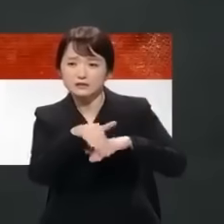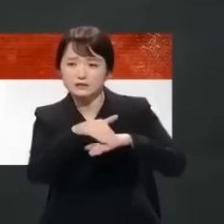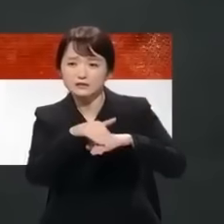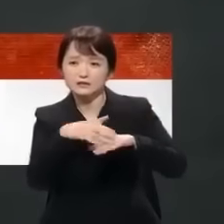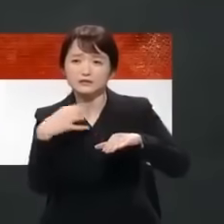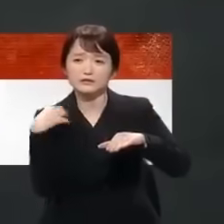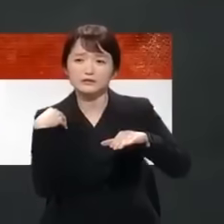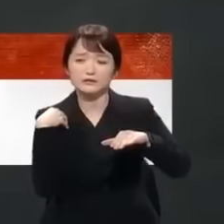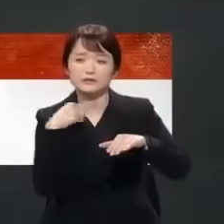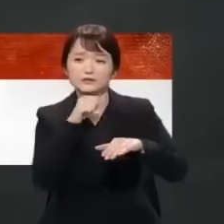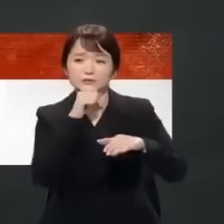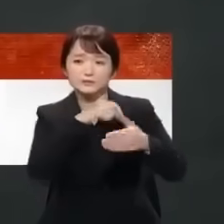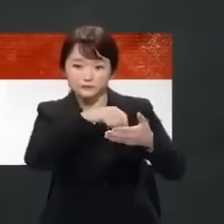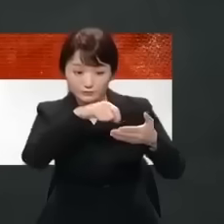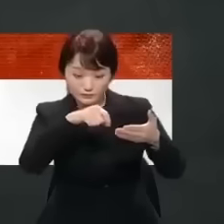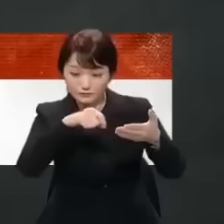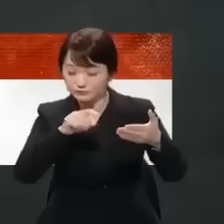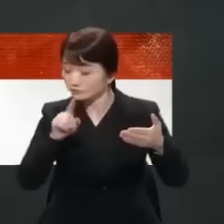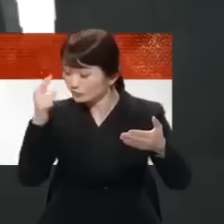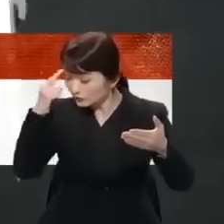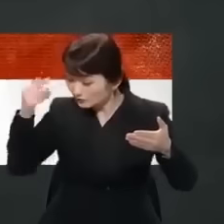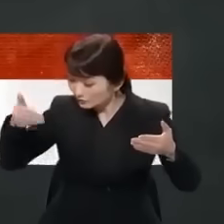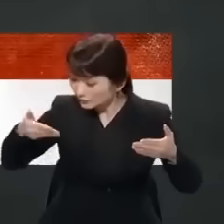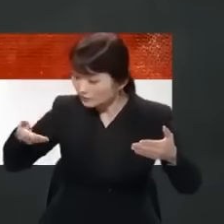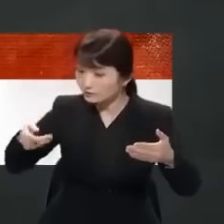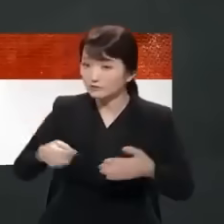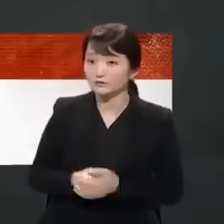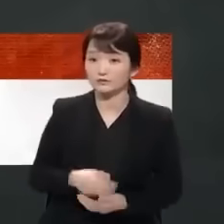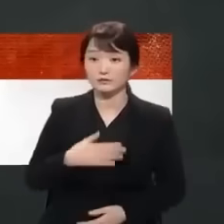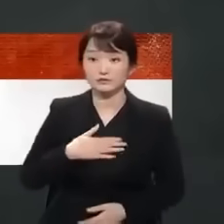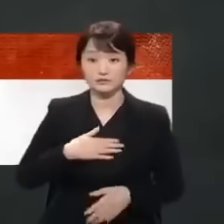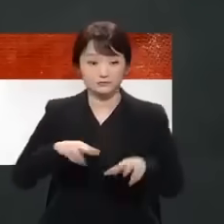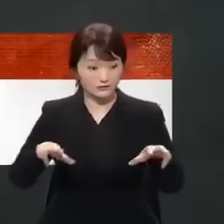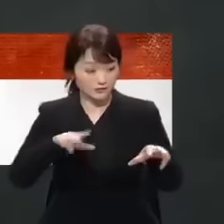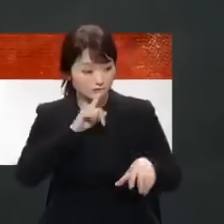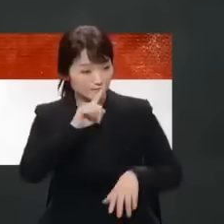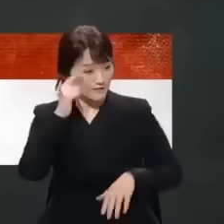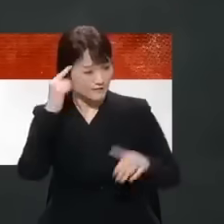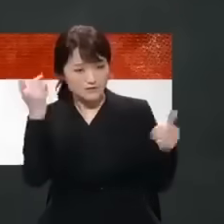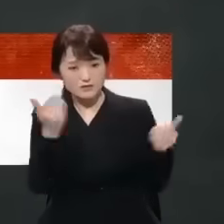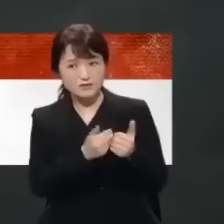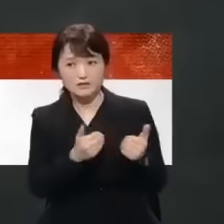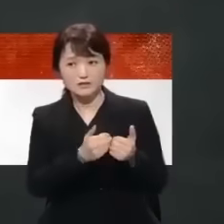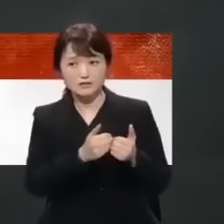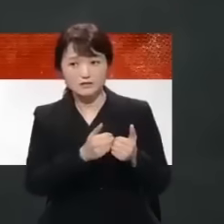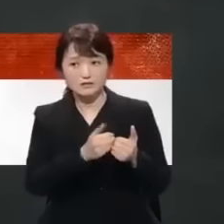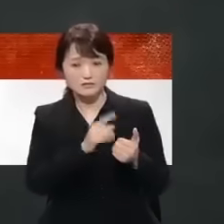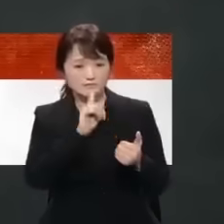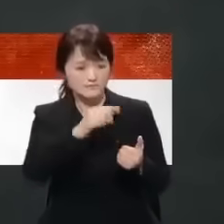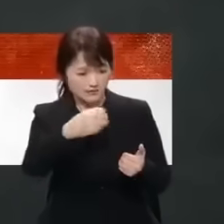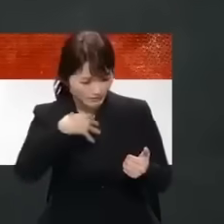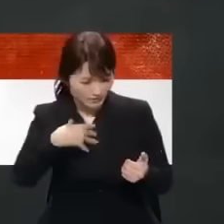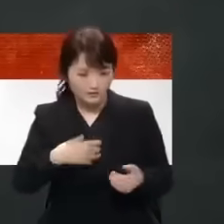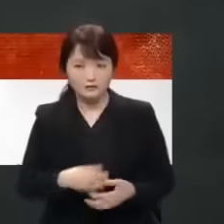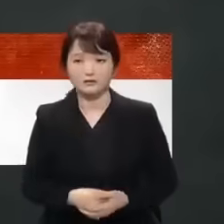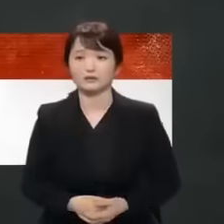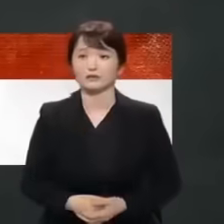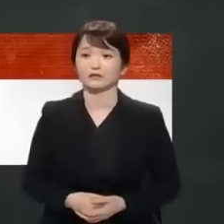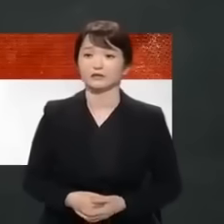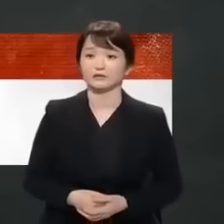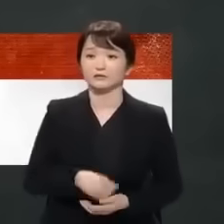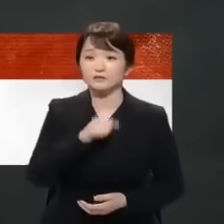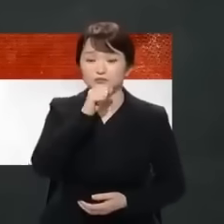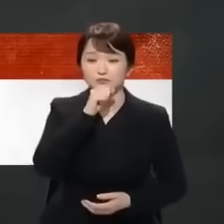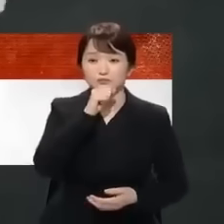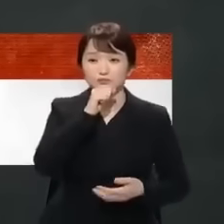스코어북 적는 거라며 그 무슨 말씀이세요 너 지금 내가 한 말 거꾸로 뒤집어서 지금 먹기는 거냐 북 애들